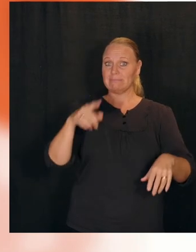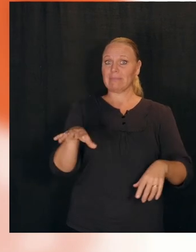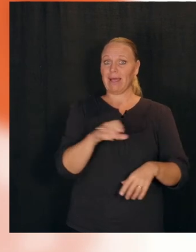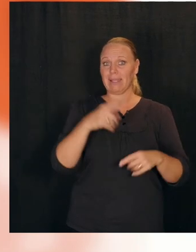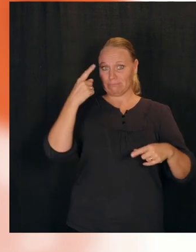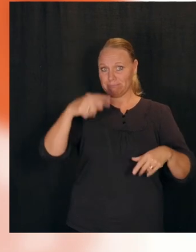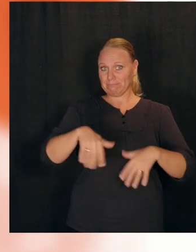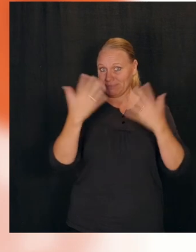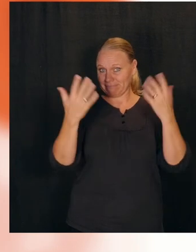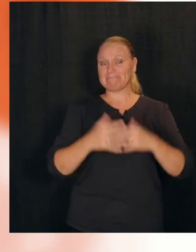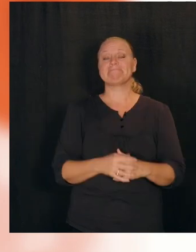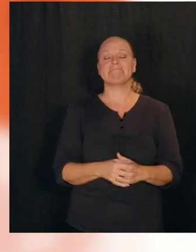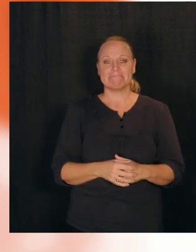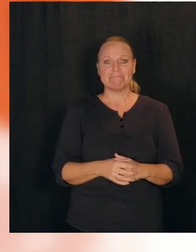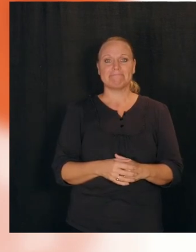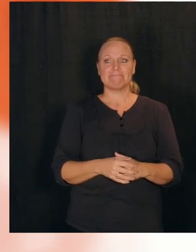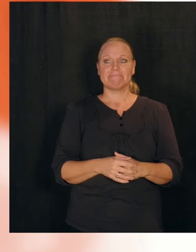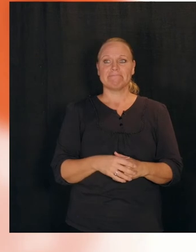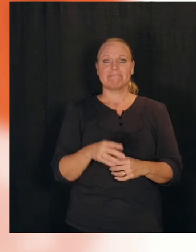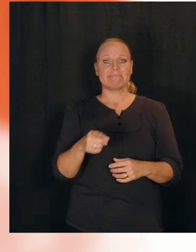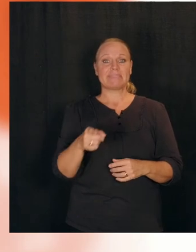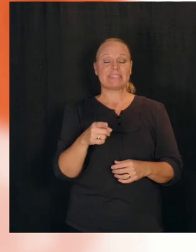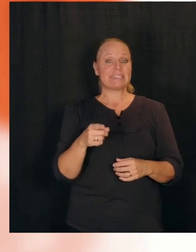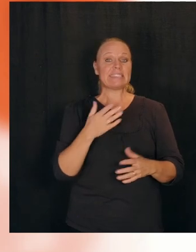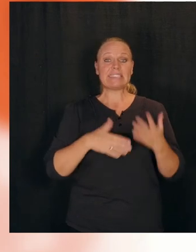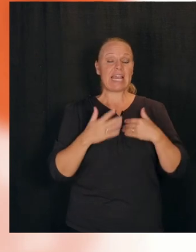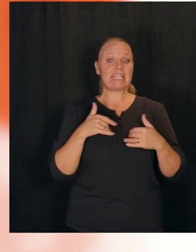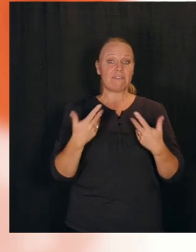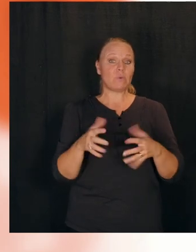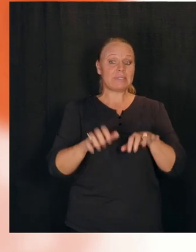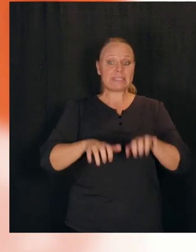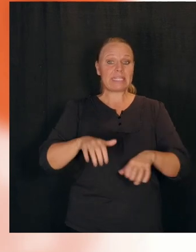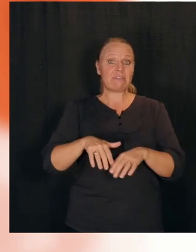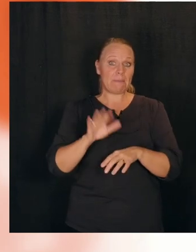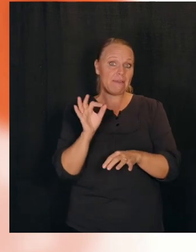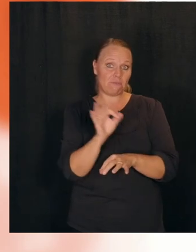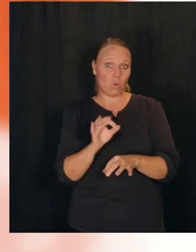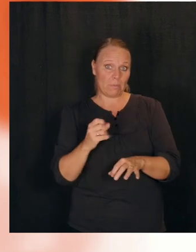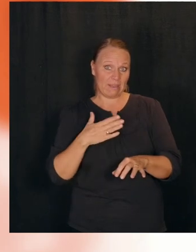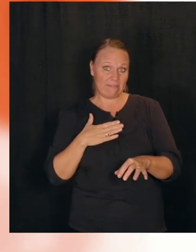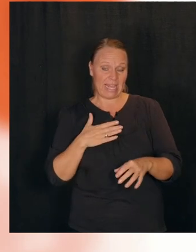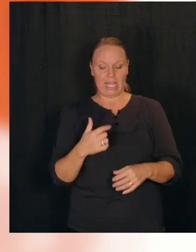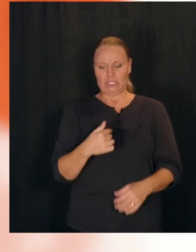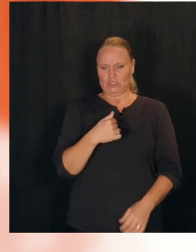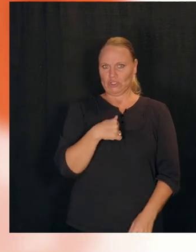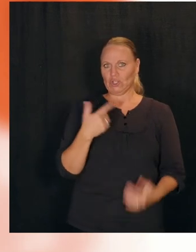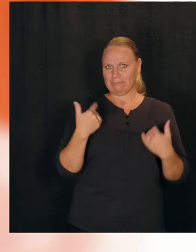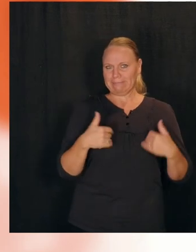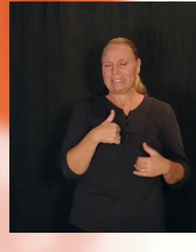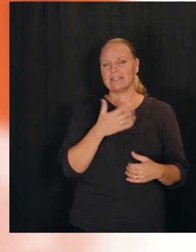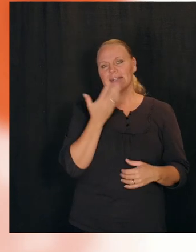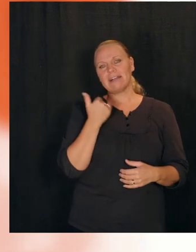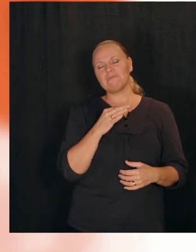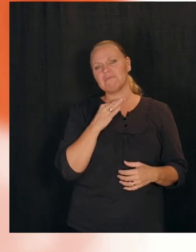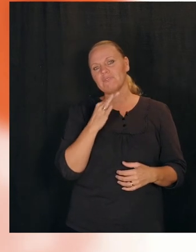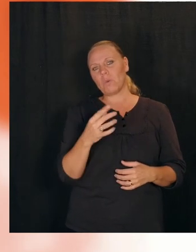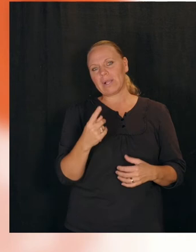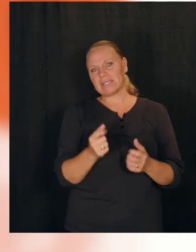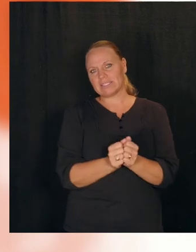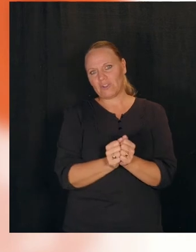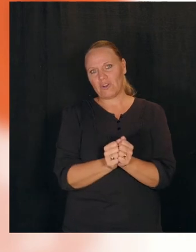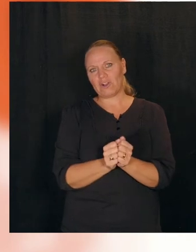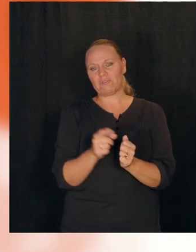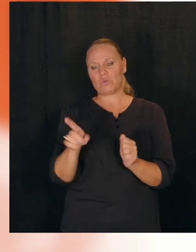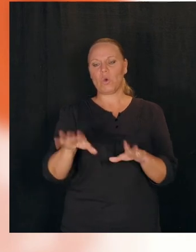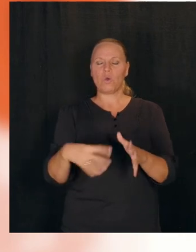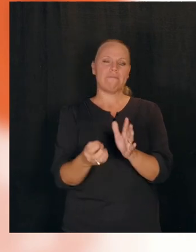Vi har öppet för fler frågor, så skicka gärna in. Jag kan ställa en fråga, för du har ju som sagt förklarat mycket vad det handlar om och